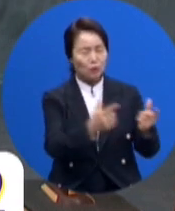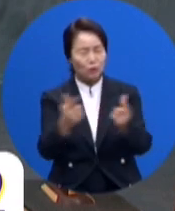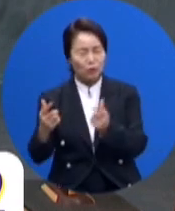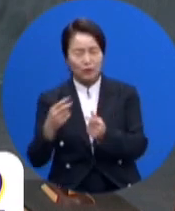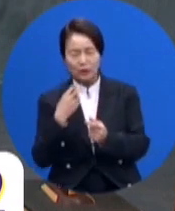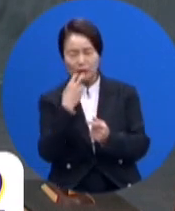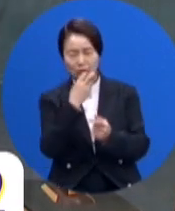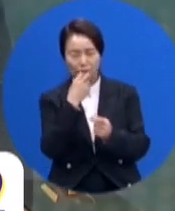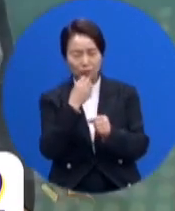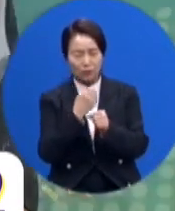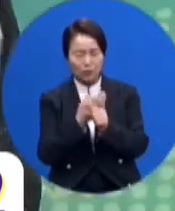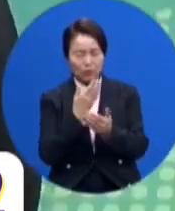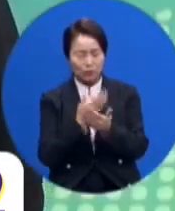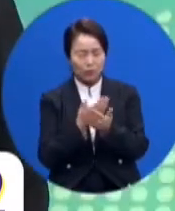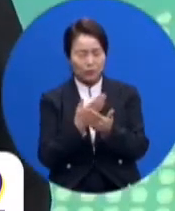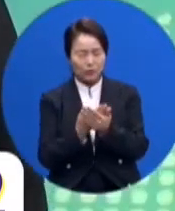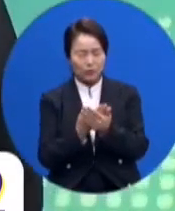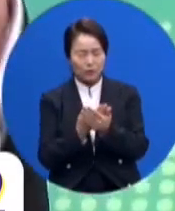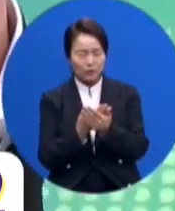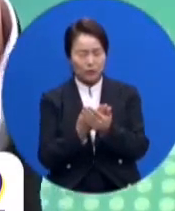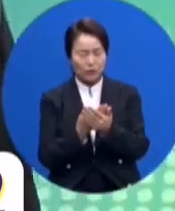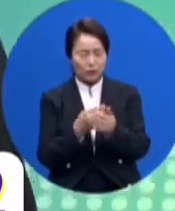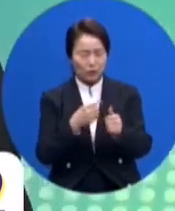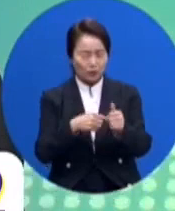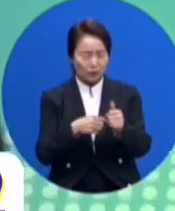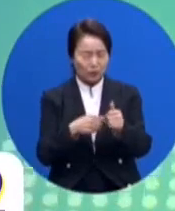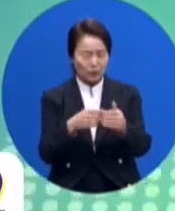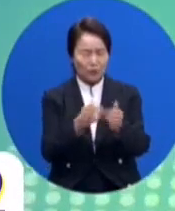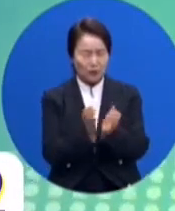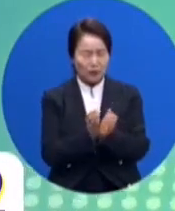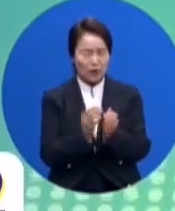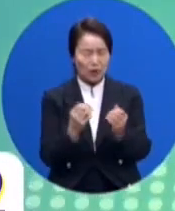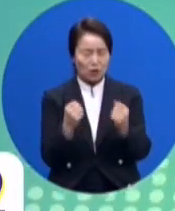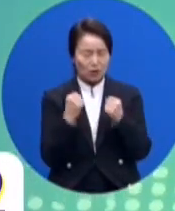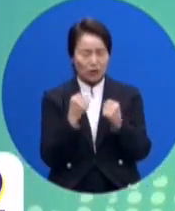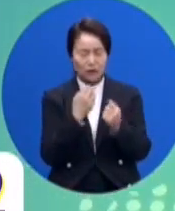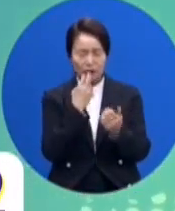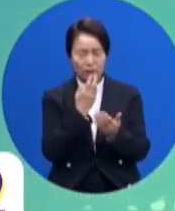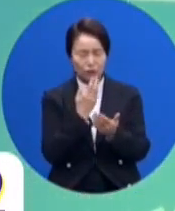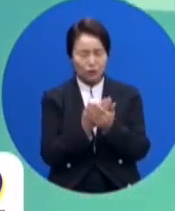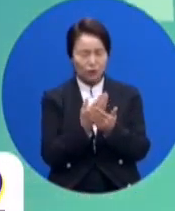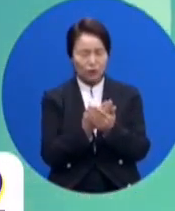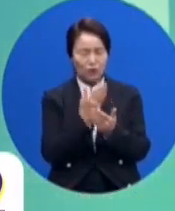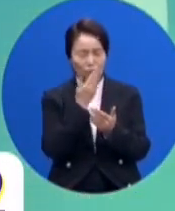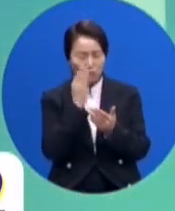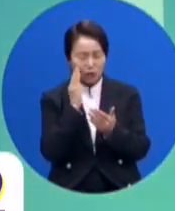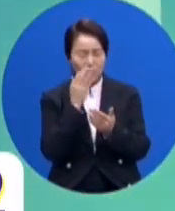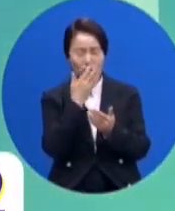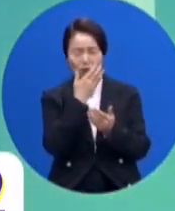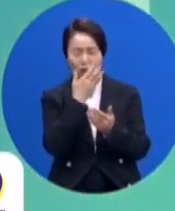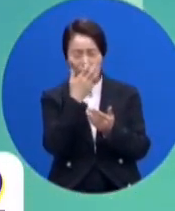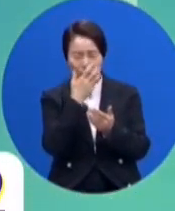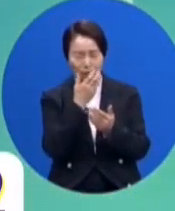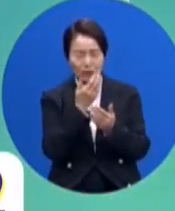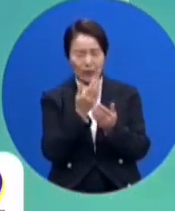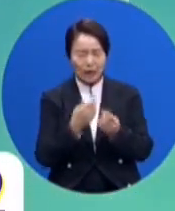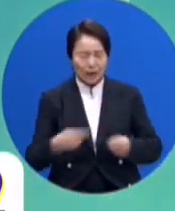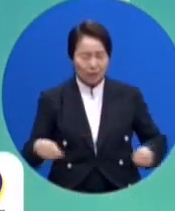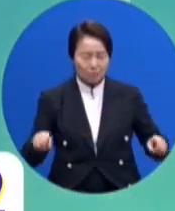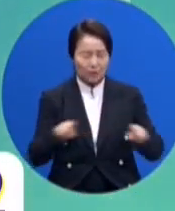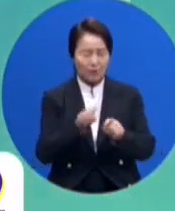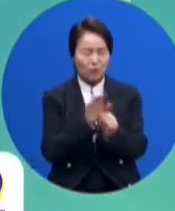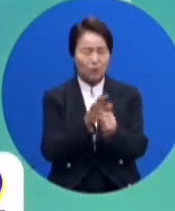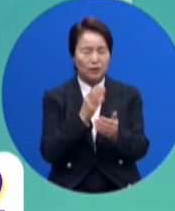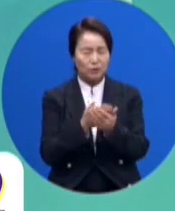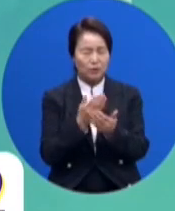특히 대구시 의사회 아버지 그 모든 분들 건강을 지켜주시고 지치지 않게 도와주시고 보호해 주시고